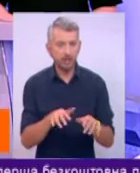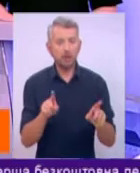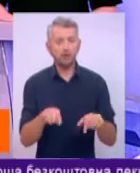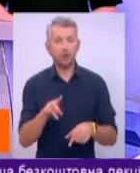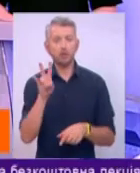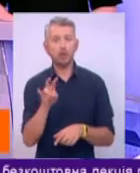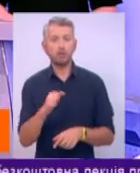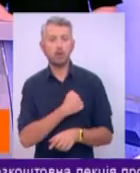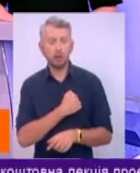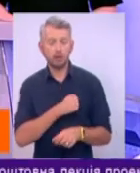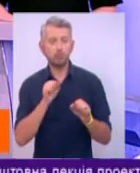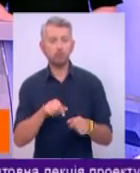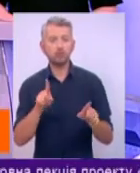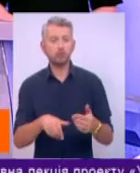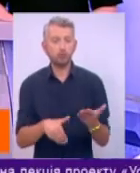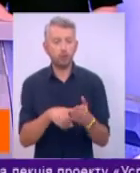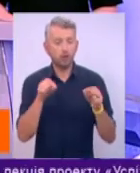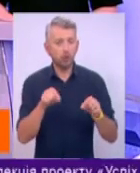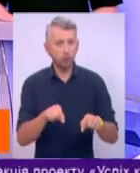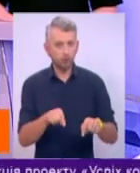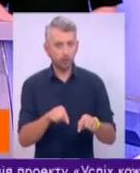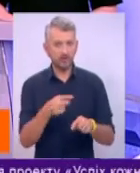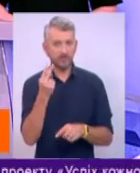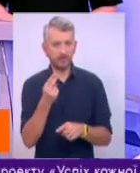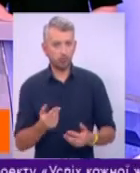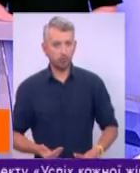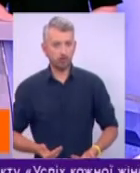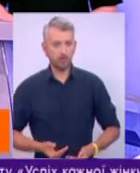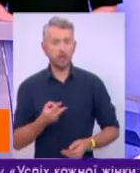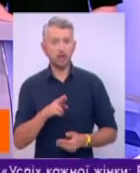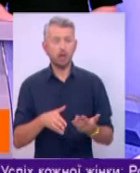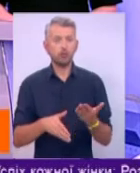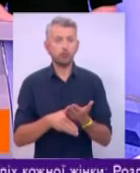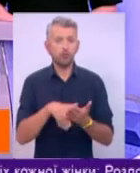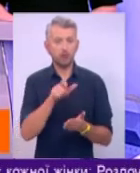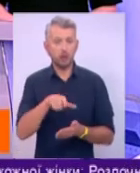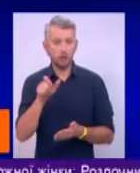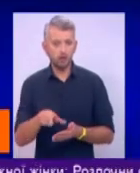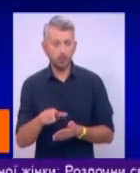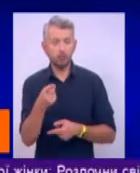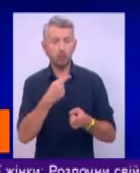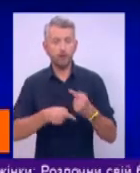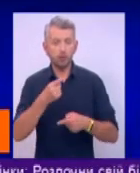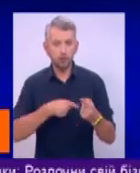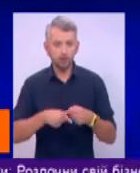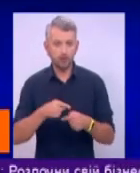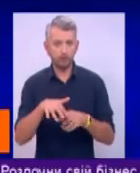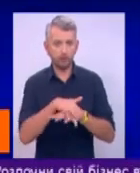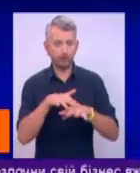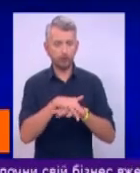капелани можуть дуже допомогти вже тут, в цивільному житті, для допомогти людям повернутися в